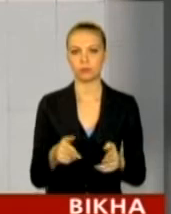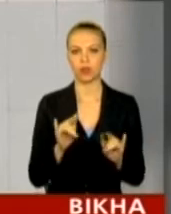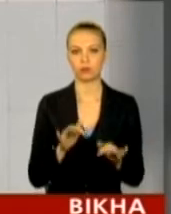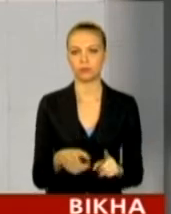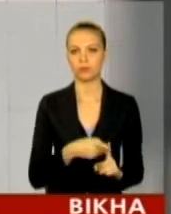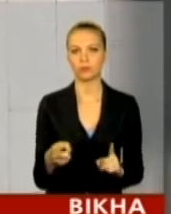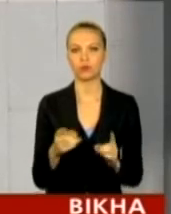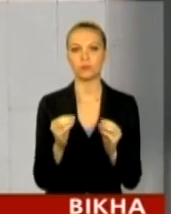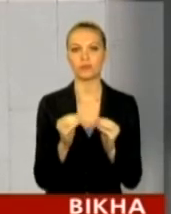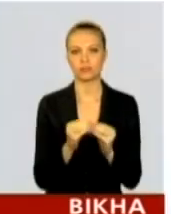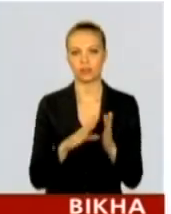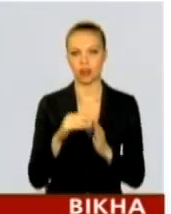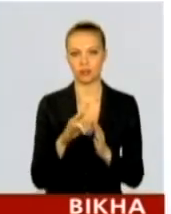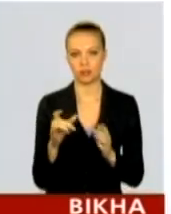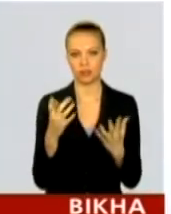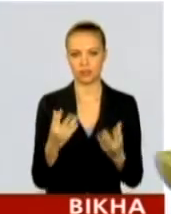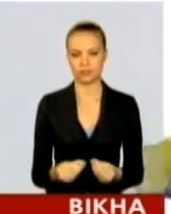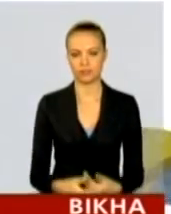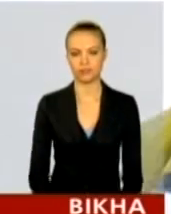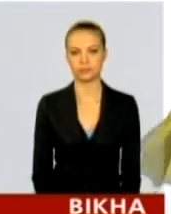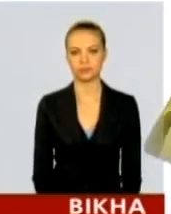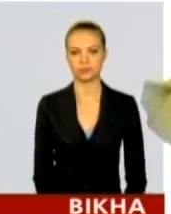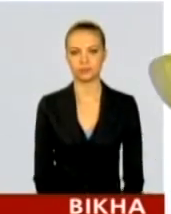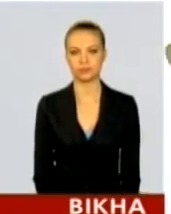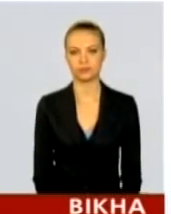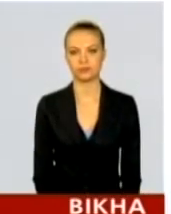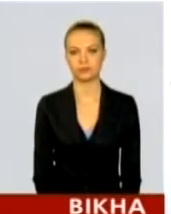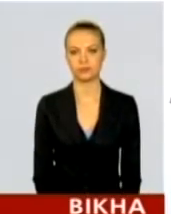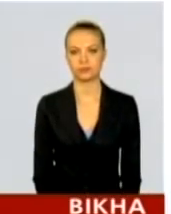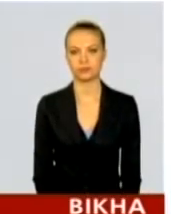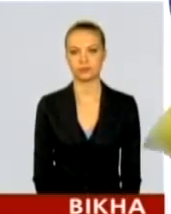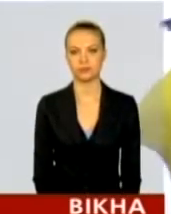протягом 10 календарних днів. Юрій Шептицький, Андрій Барков. Програма «Вікна», СТБ.